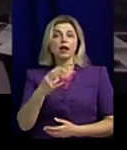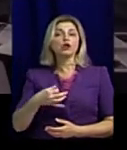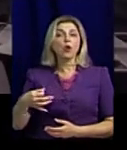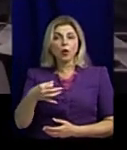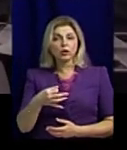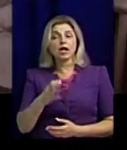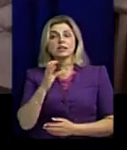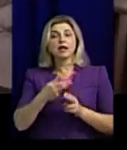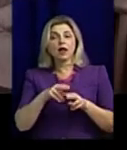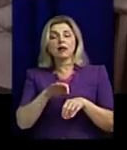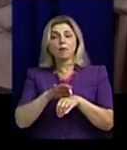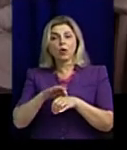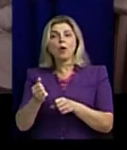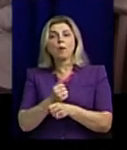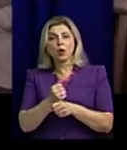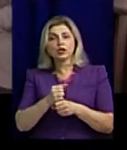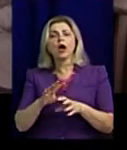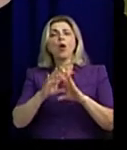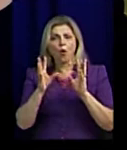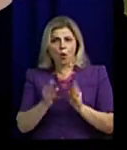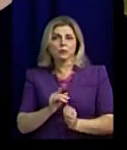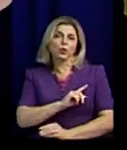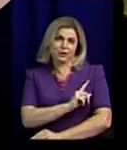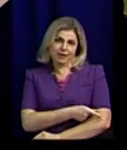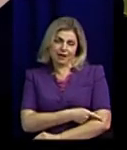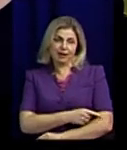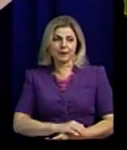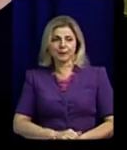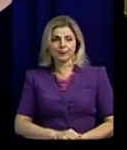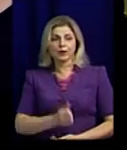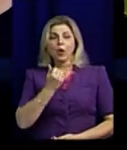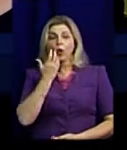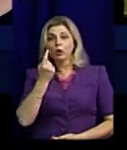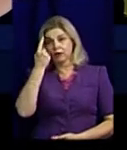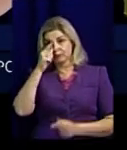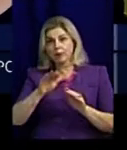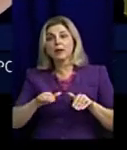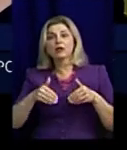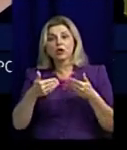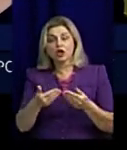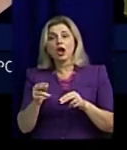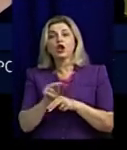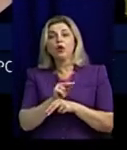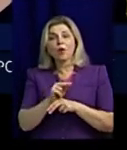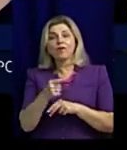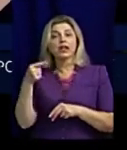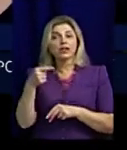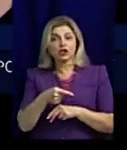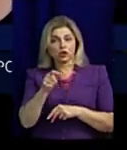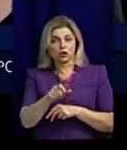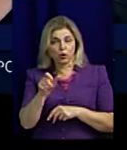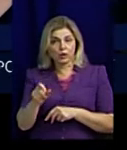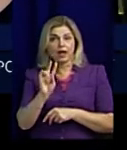Миколаївщині з цією хворобою борються спільними зусиллями. Коли поступила пропозиція пролікувати 1000 пацієнтів